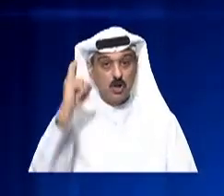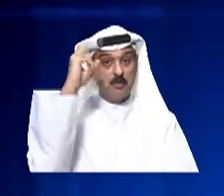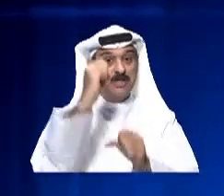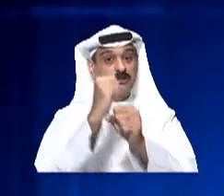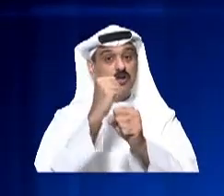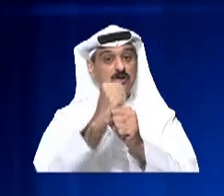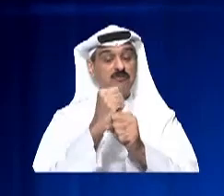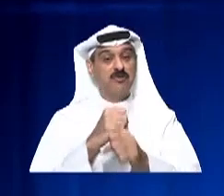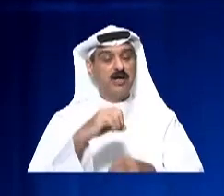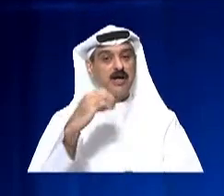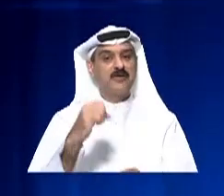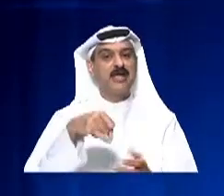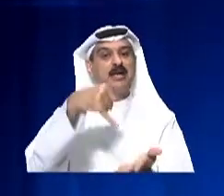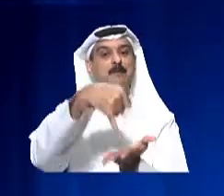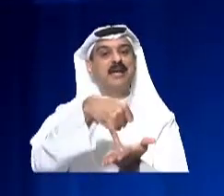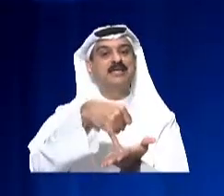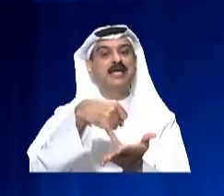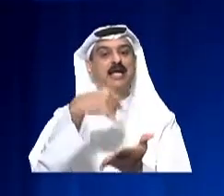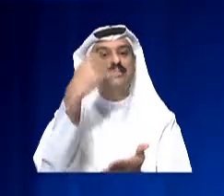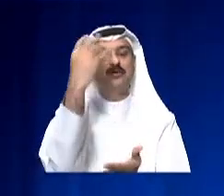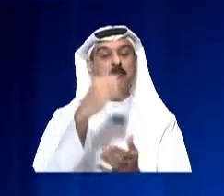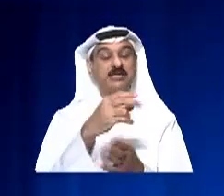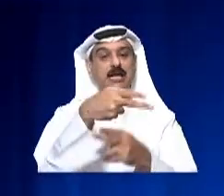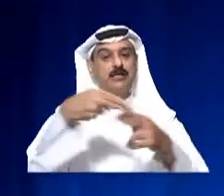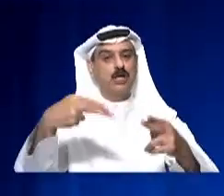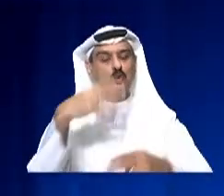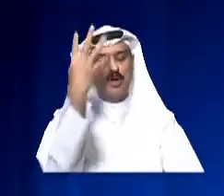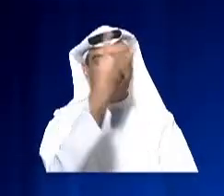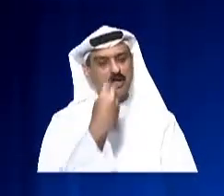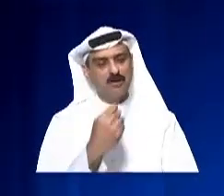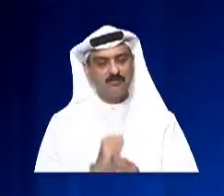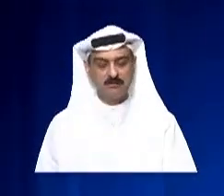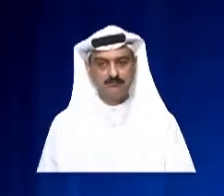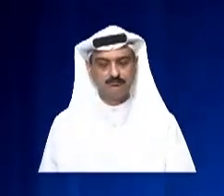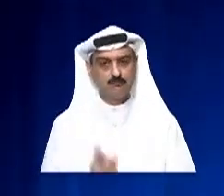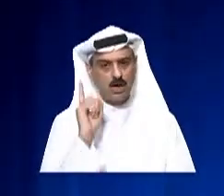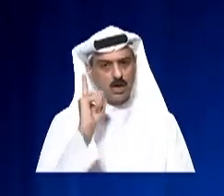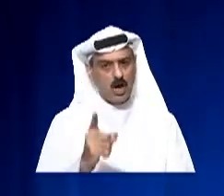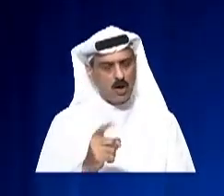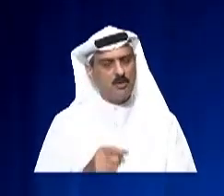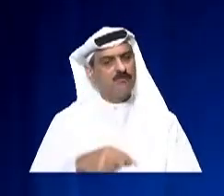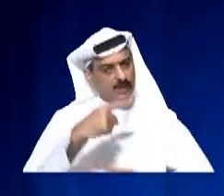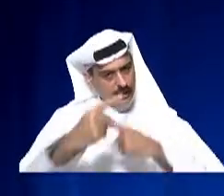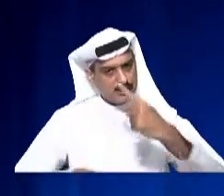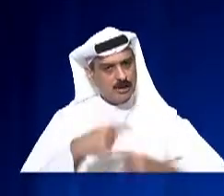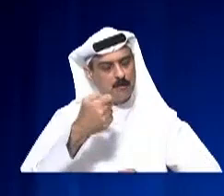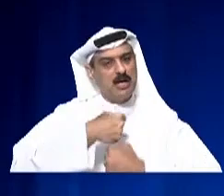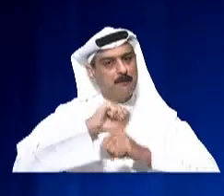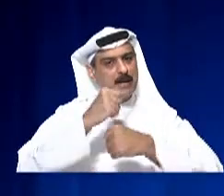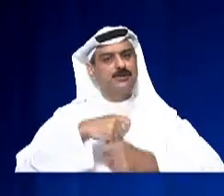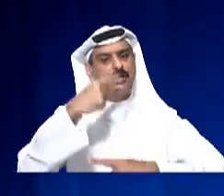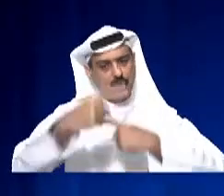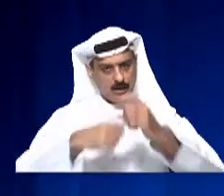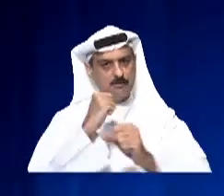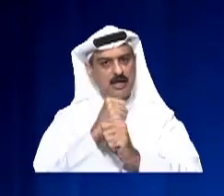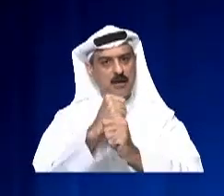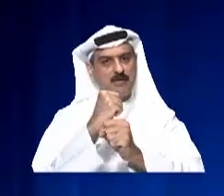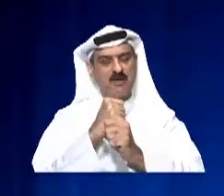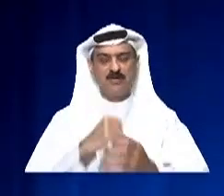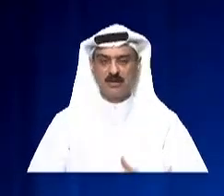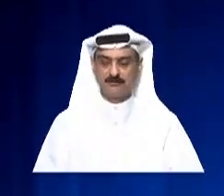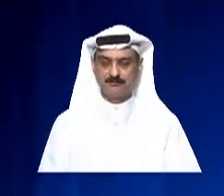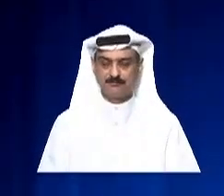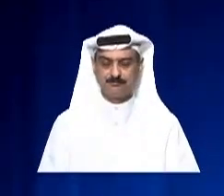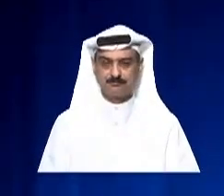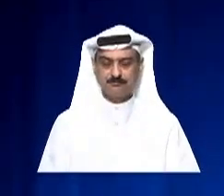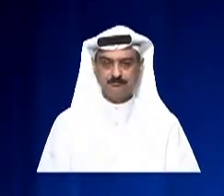مدينة الكويت، وقرر مجلس الوزراء تكليف البلدية باستكمال جهودها في هذا الخصوص. كما وافق المجلس على